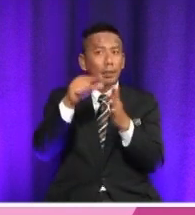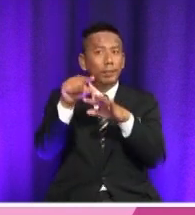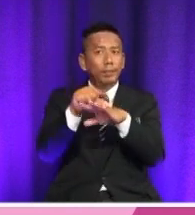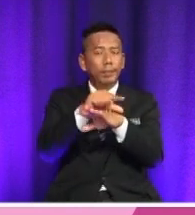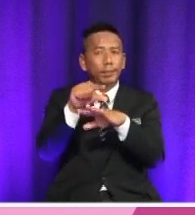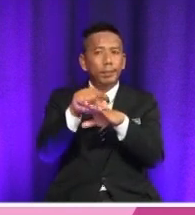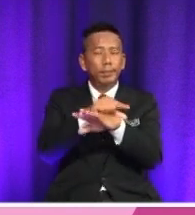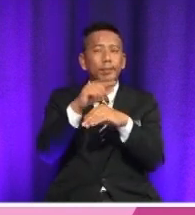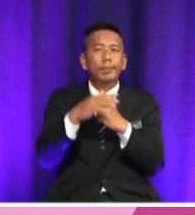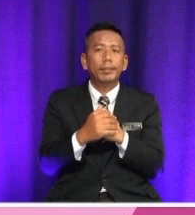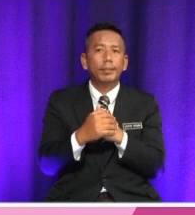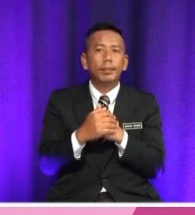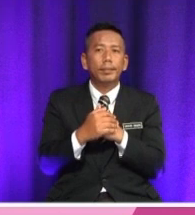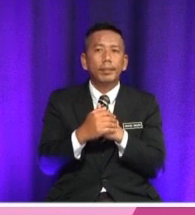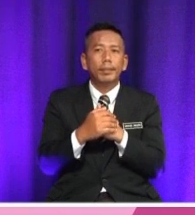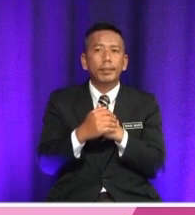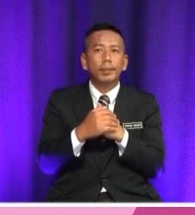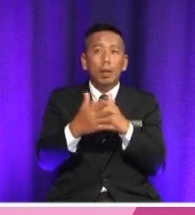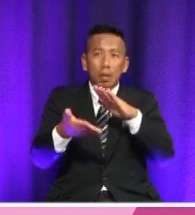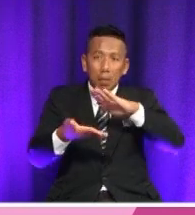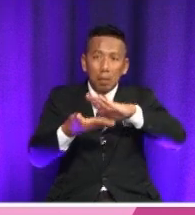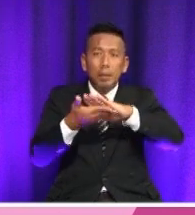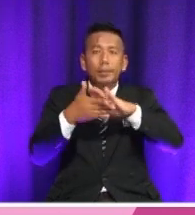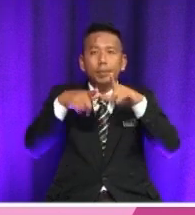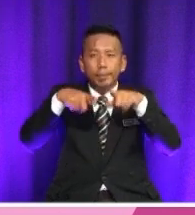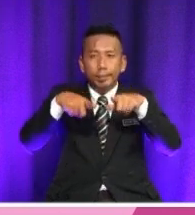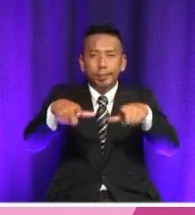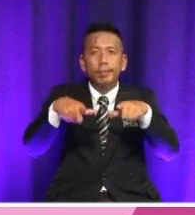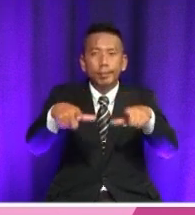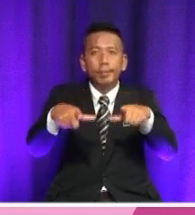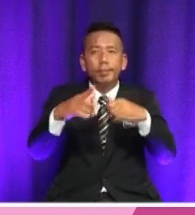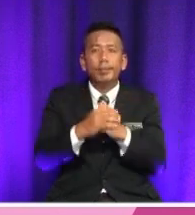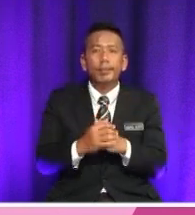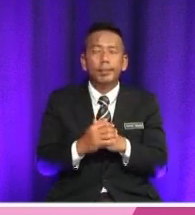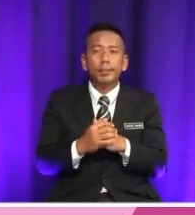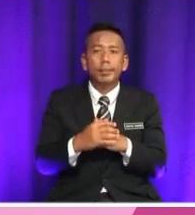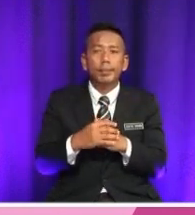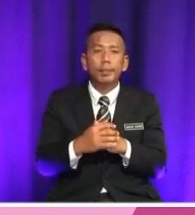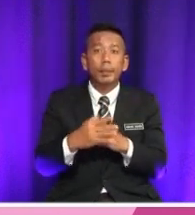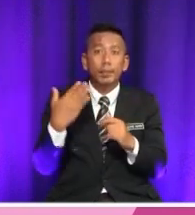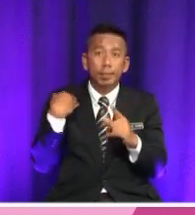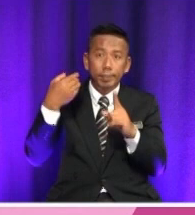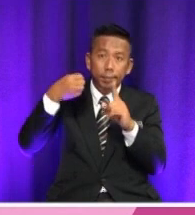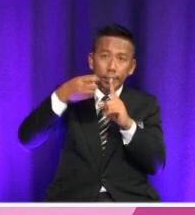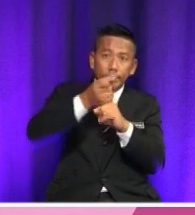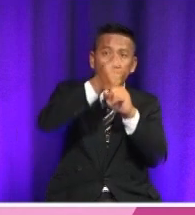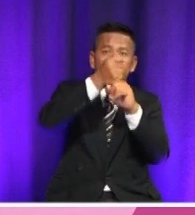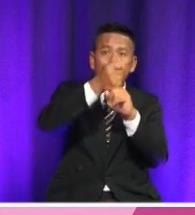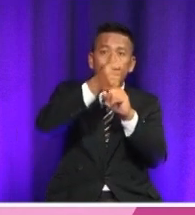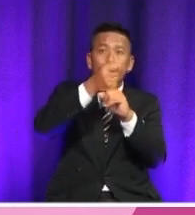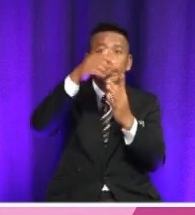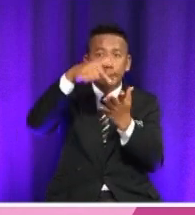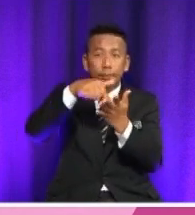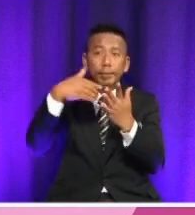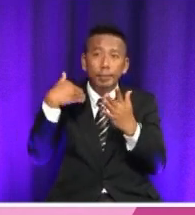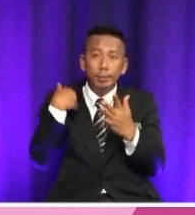anime Angle dengan tapak kayu Oke Nah itu ada tangga bukan Iya ada oke yang ini